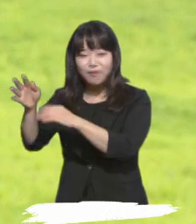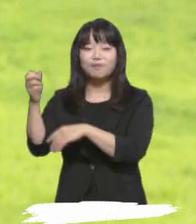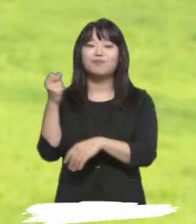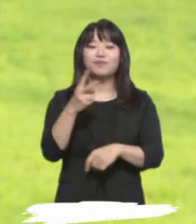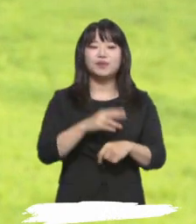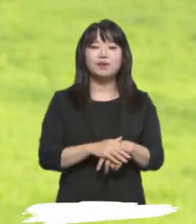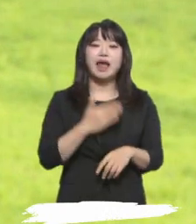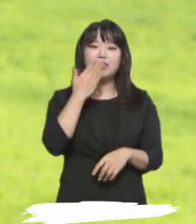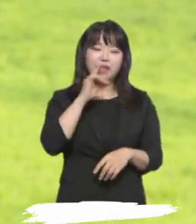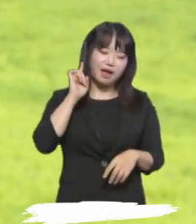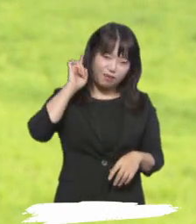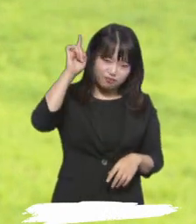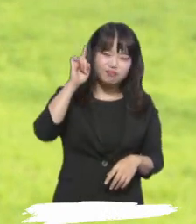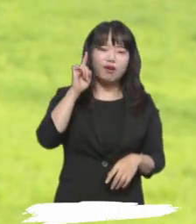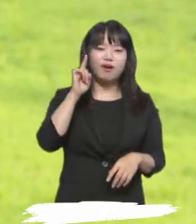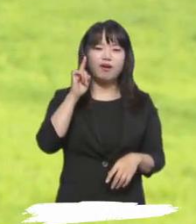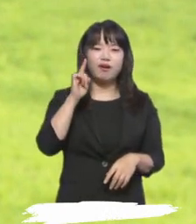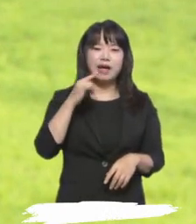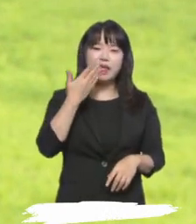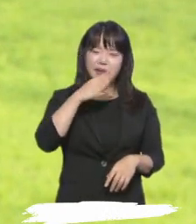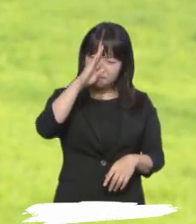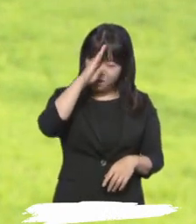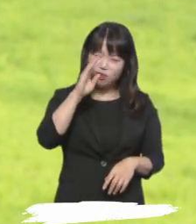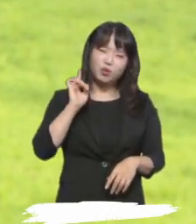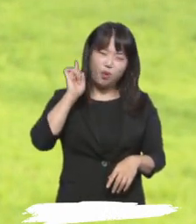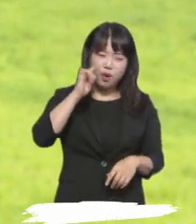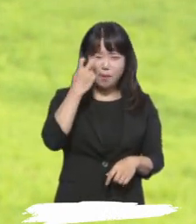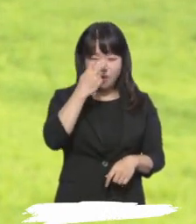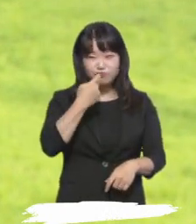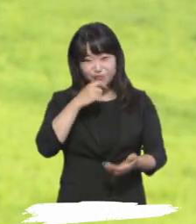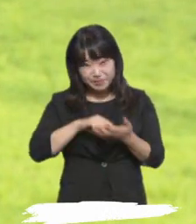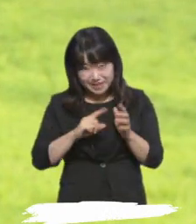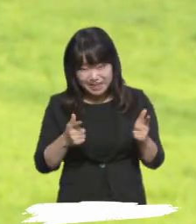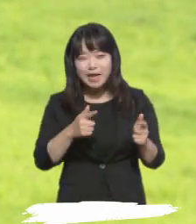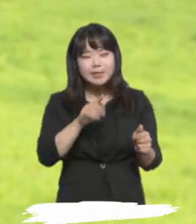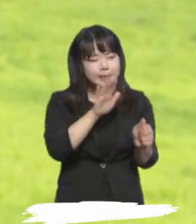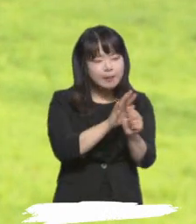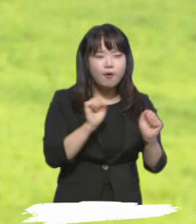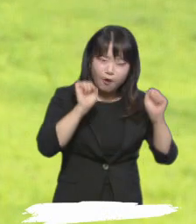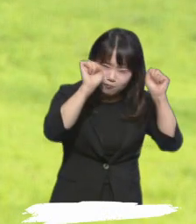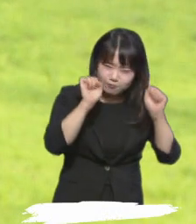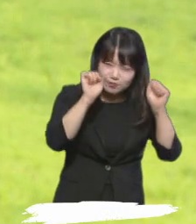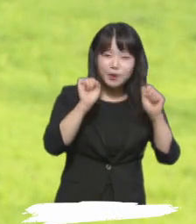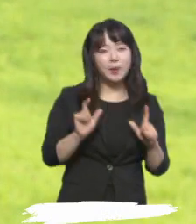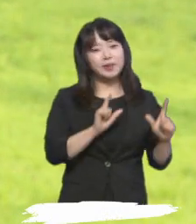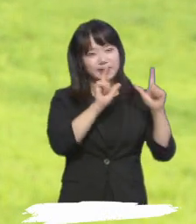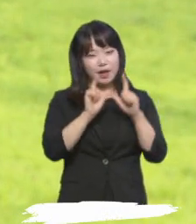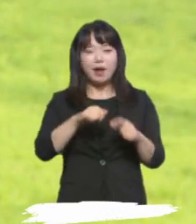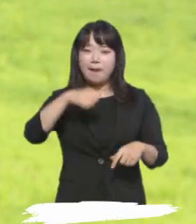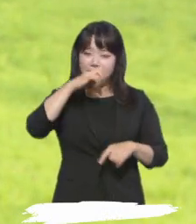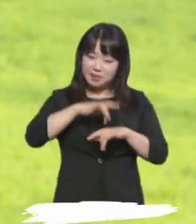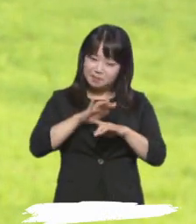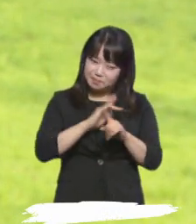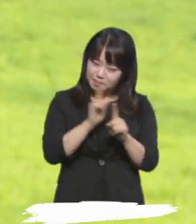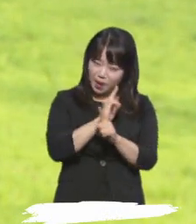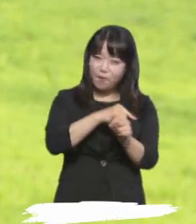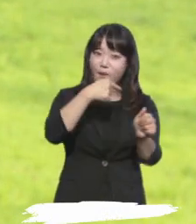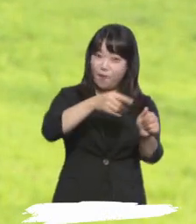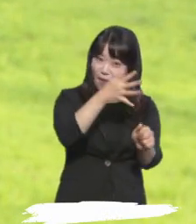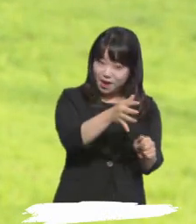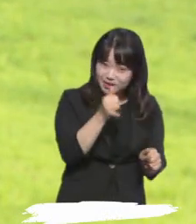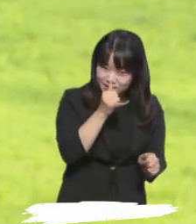하나는 당뇨 혈압 관리가 좀 어렵잖아요. 그분들을 위해서 운동이나 살림운동이나 식이습관을 할 수 있는 프로그램이 또